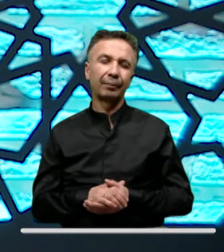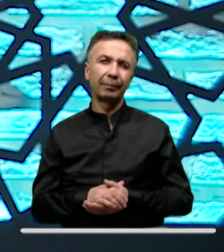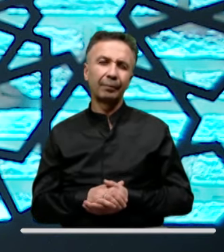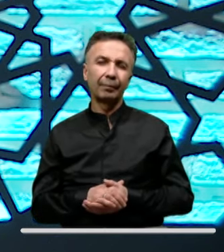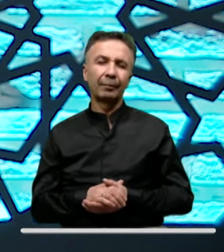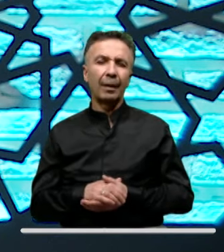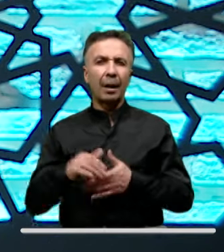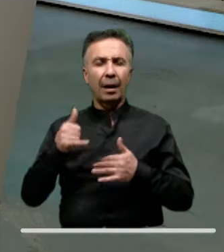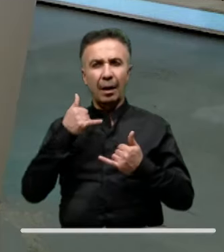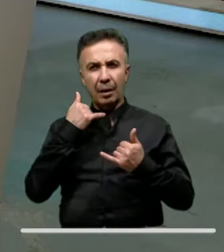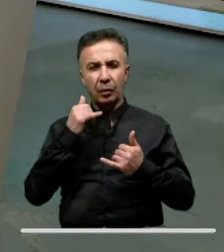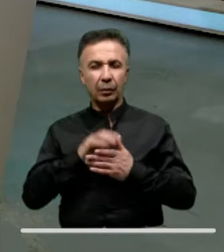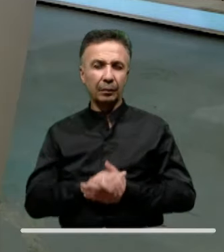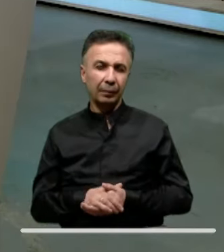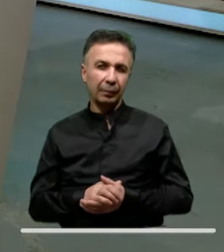hattımızdaymış. Alo.